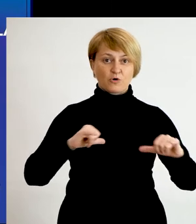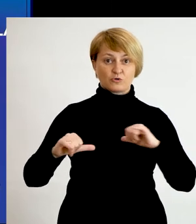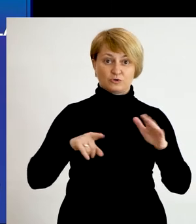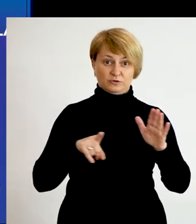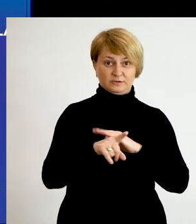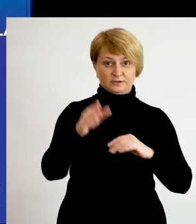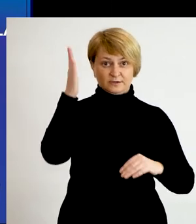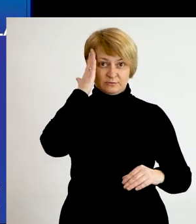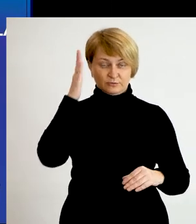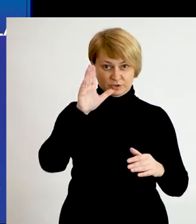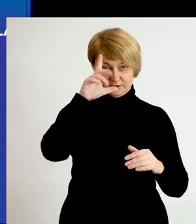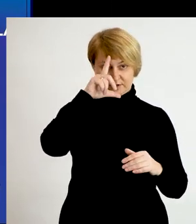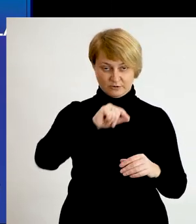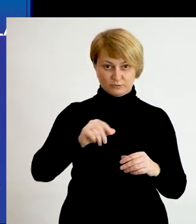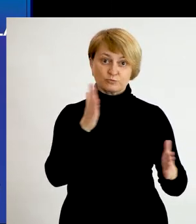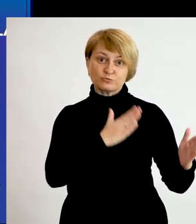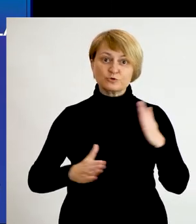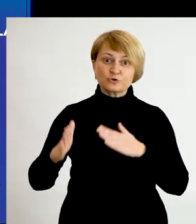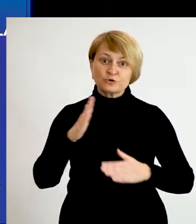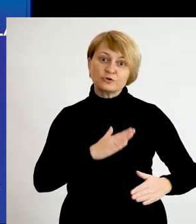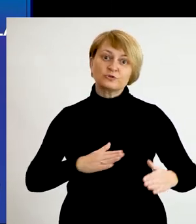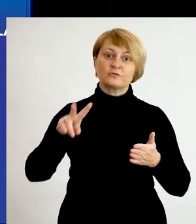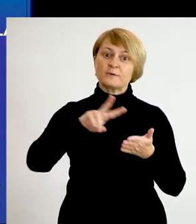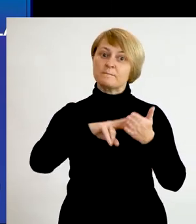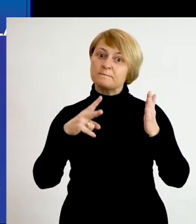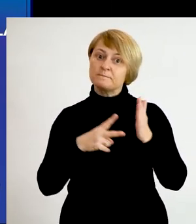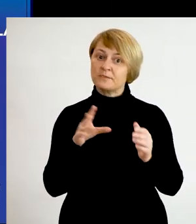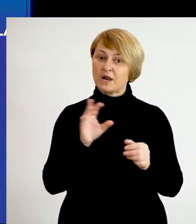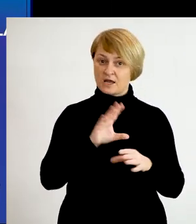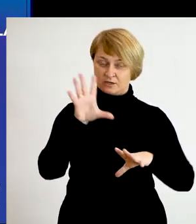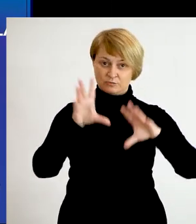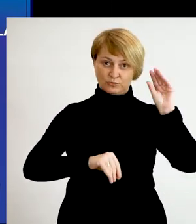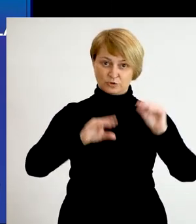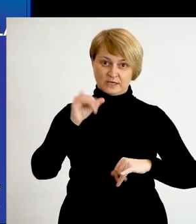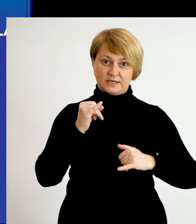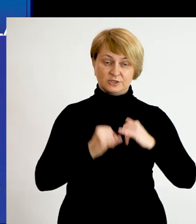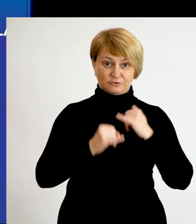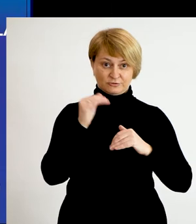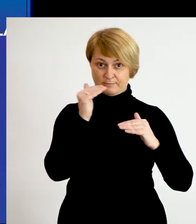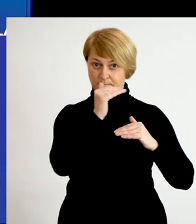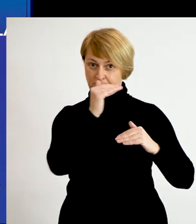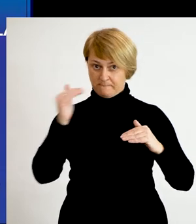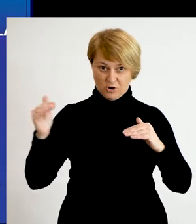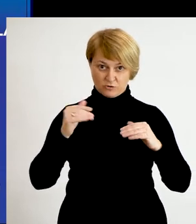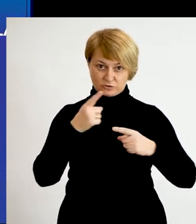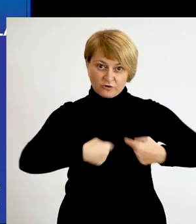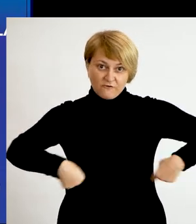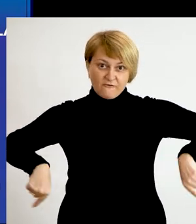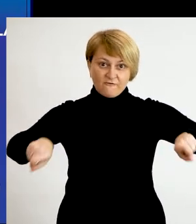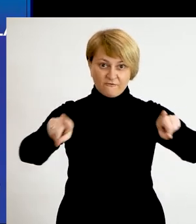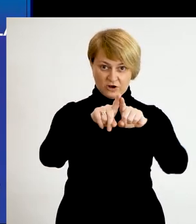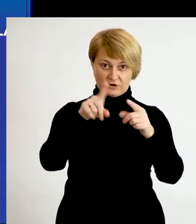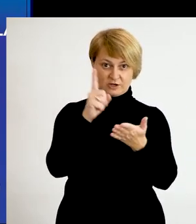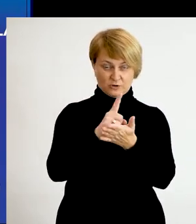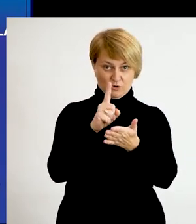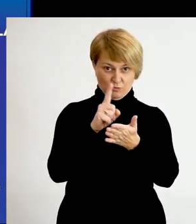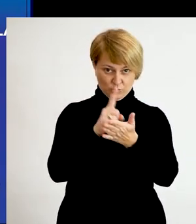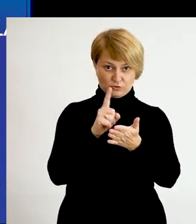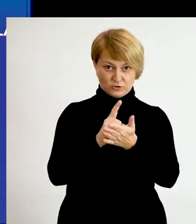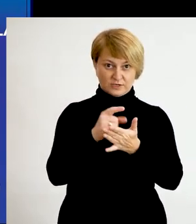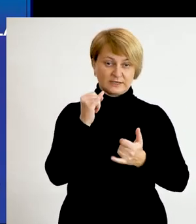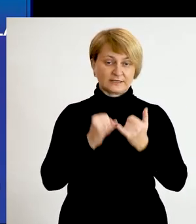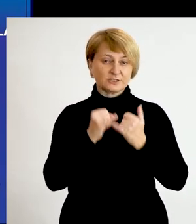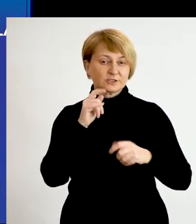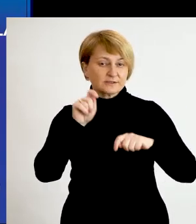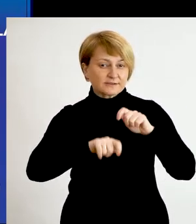I przygotowując projekt budżetu, wiemy już, że jeżeli chodzi o poziom wykonania dochodów podatkowych w